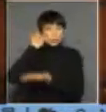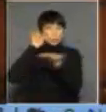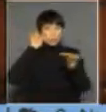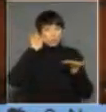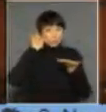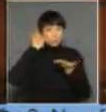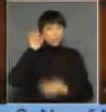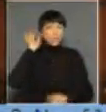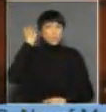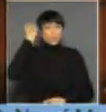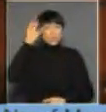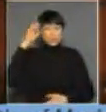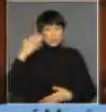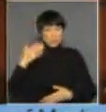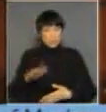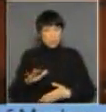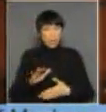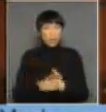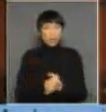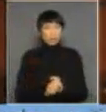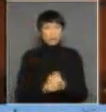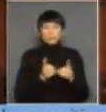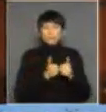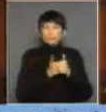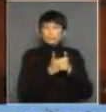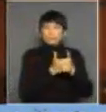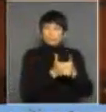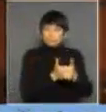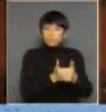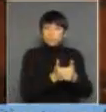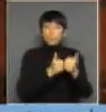咧，從善如流，跟足規矩，